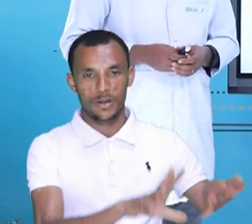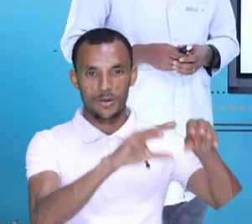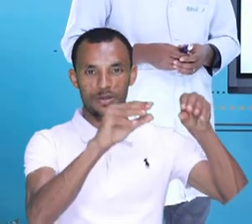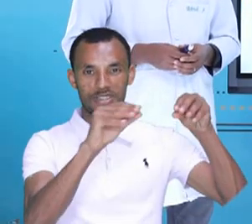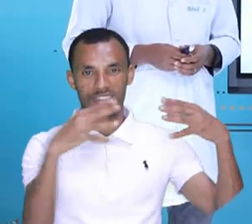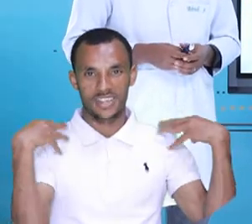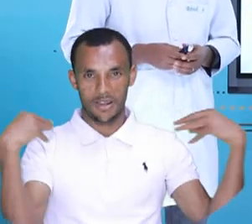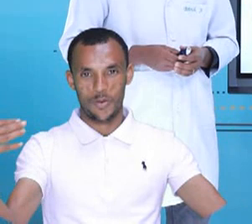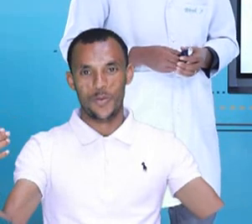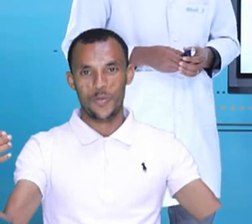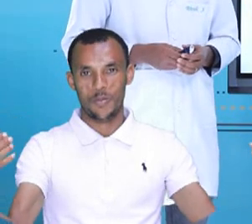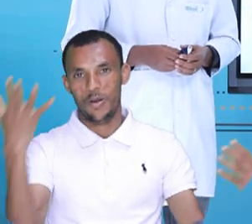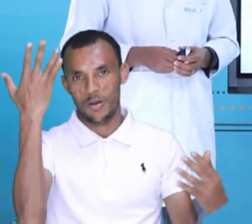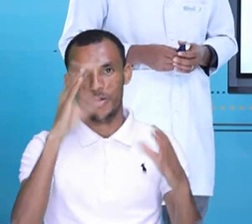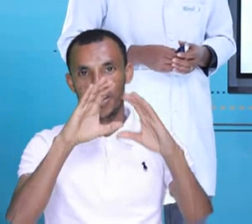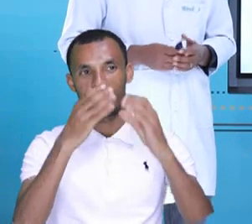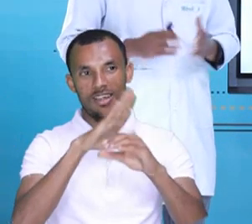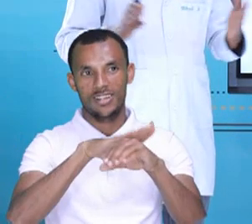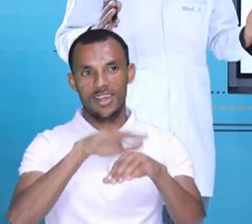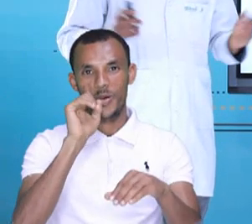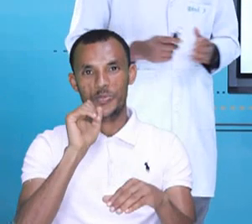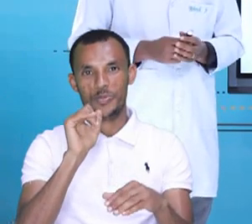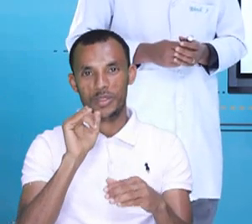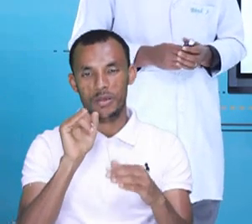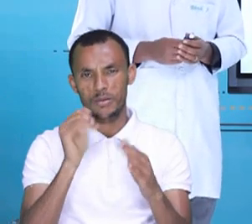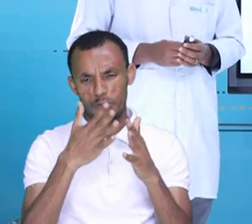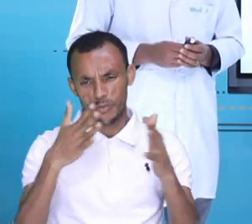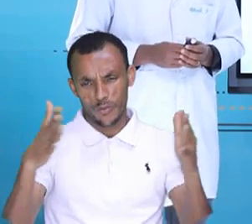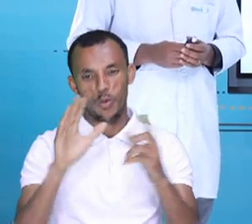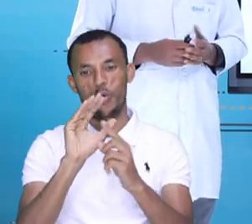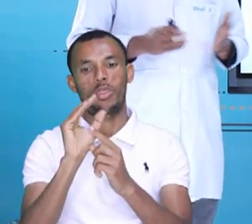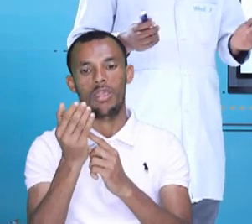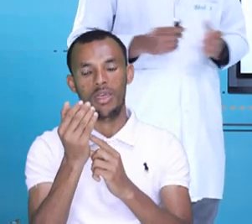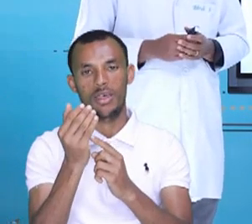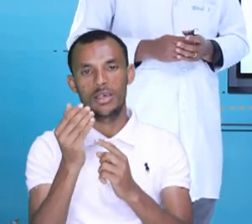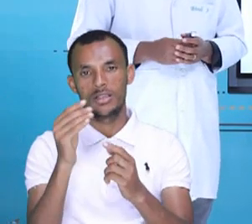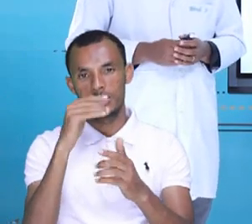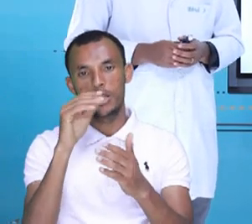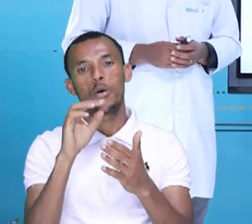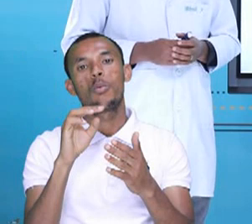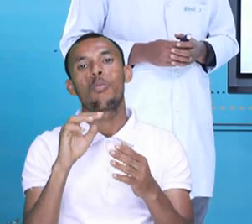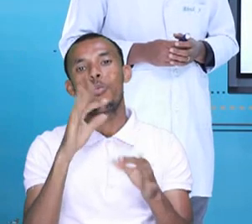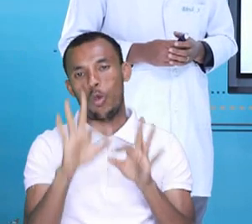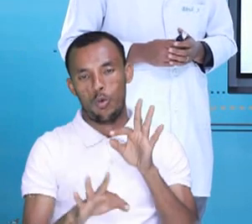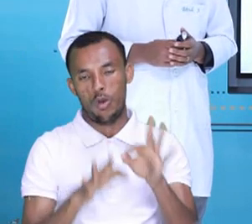ተማሪዎች እንዴት ናችሁ? ባለፈው ክላሳችን በሰፊ ሁኔታ ስለ ሞለኪውላር ጂኦሜትሪ